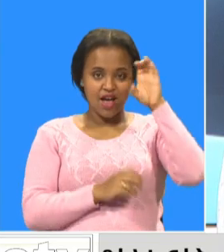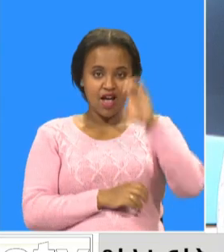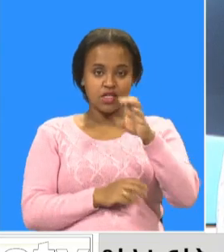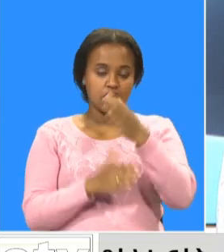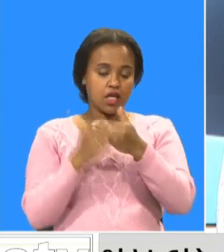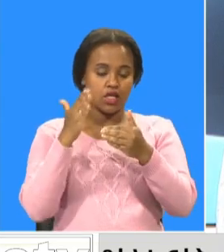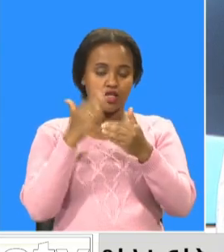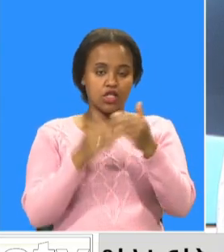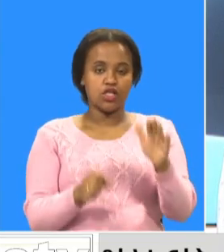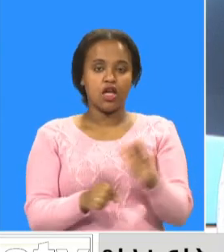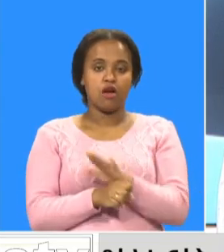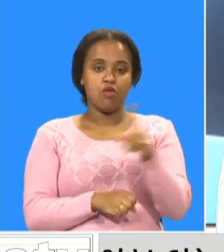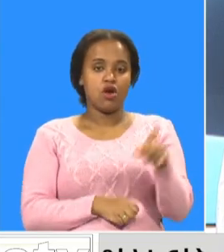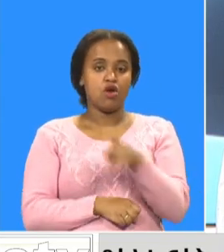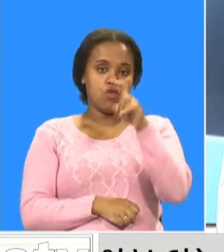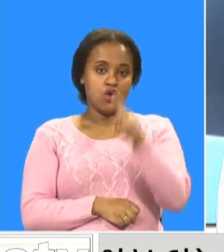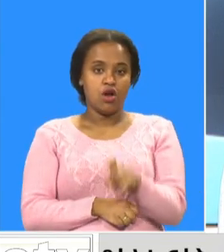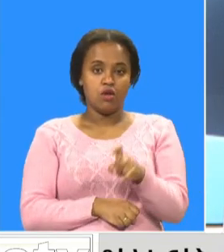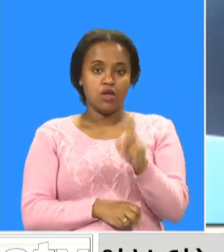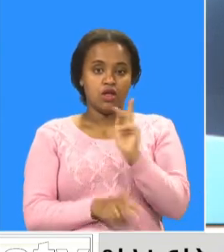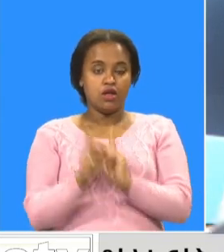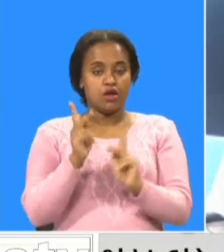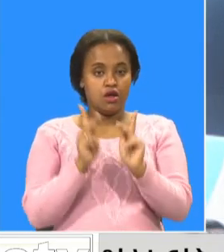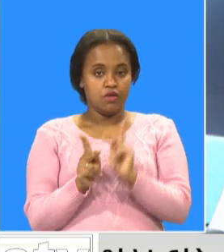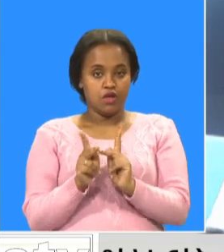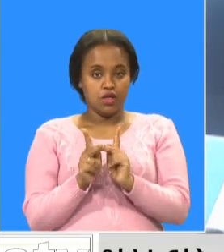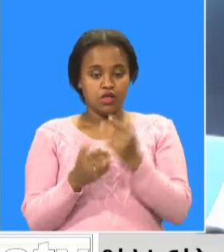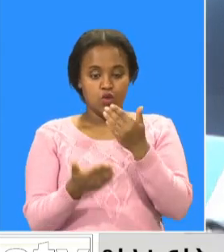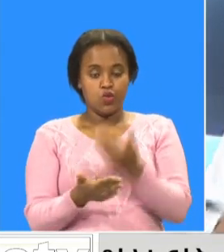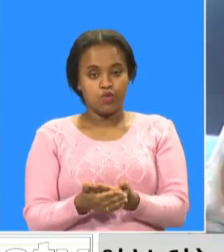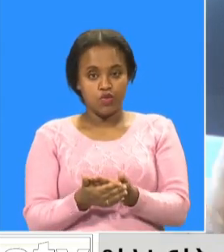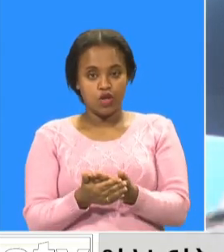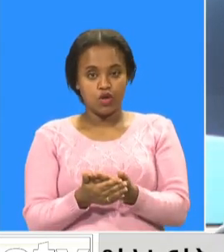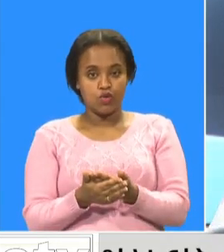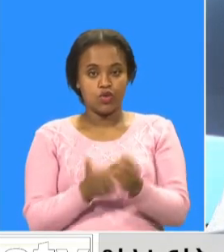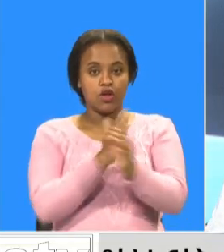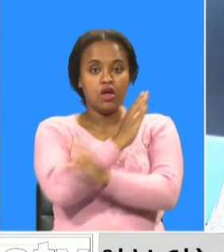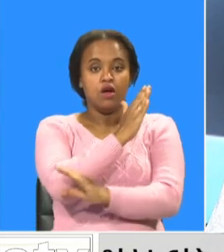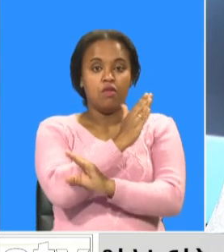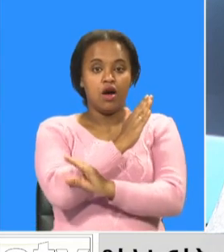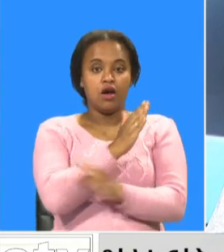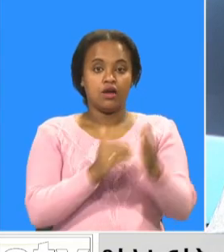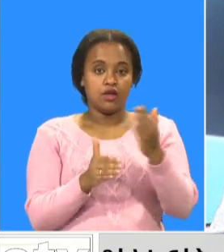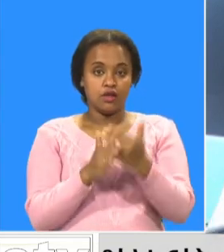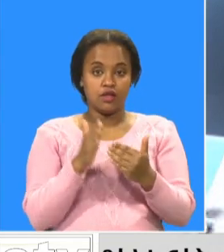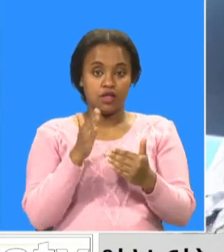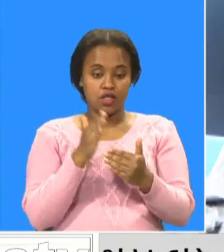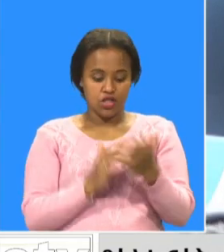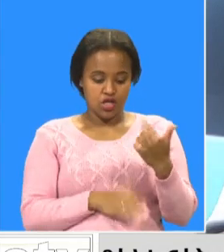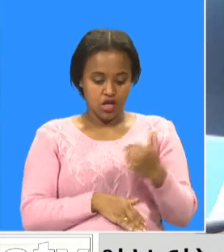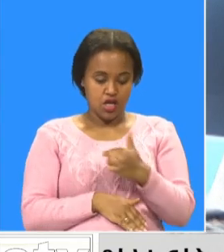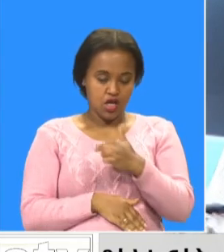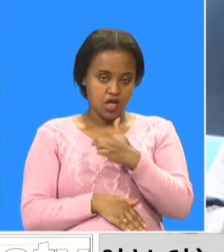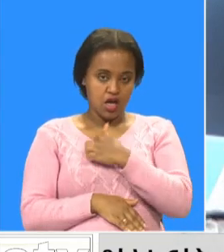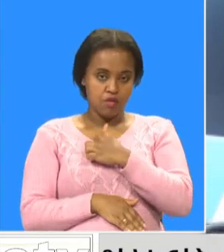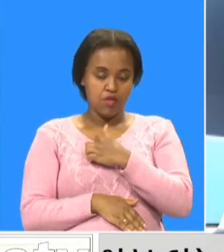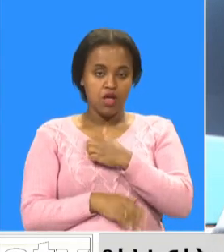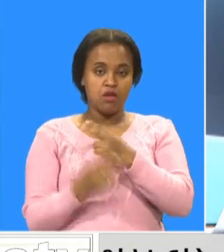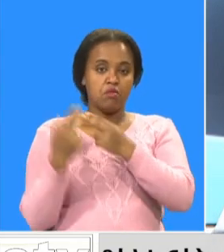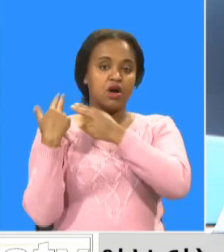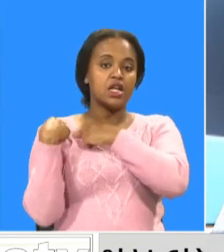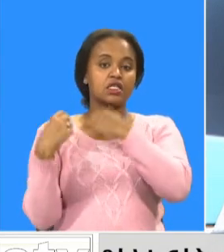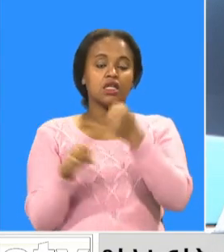ደረጃ ያሟላ መሆን አለበት። ለህብረተሰቡ ደግሞ የሚቀርቡት በተለይ በሀገር ደረጃ የእኛም ባለስልጣን መስሪያ ቤት ይሄ